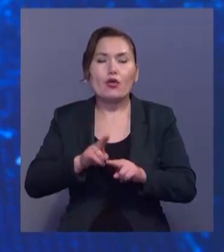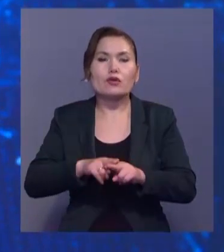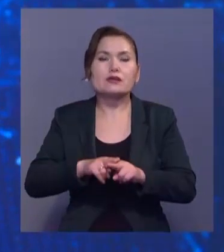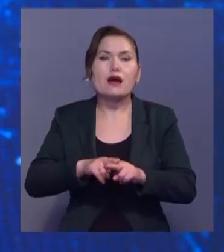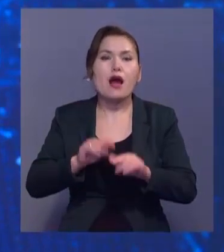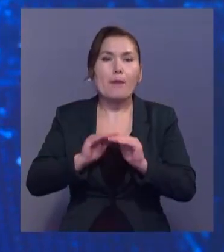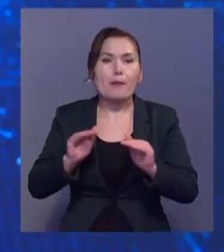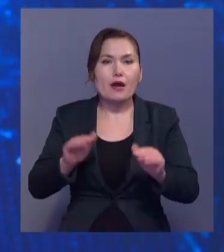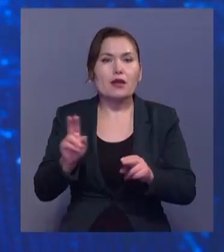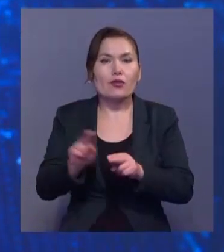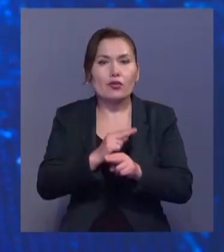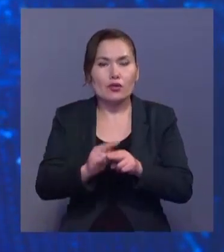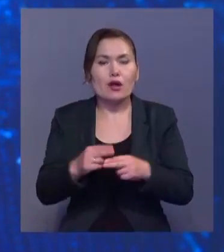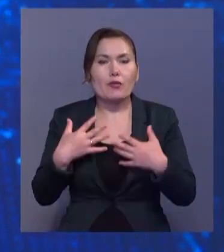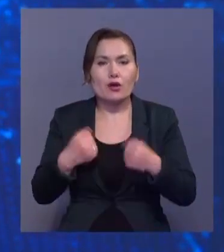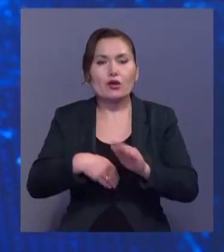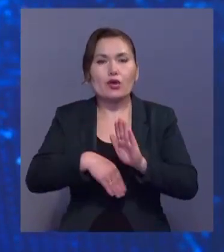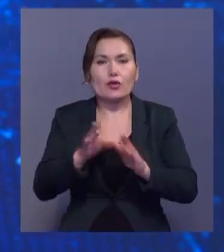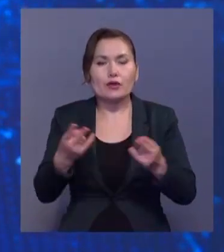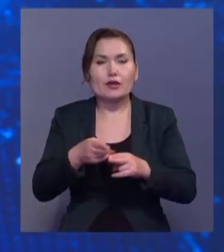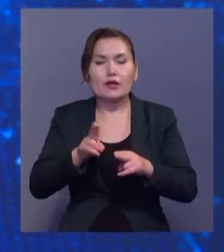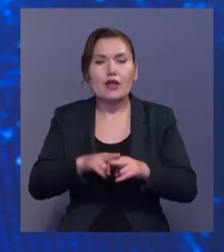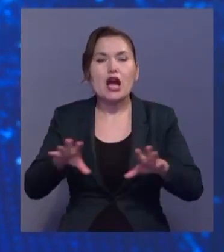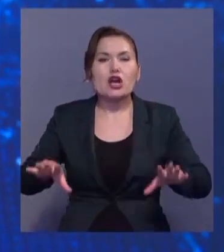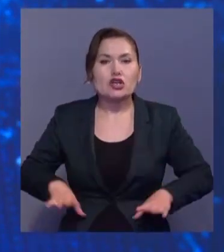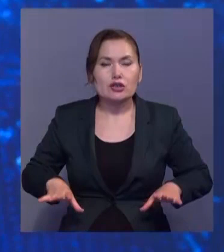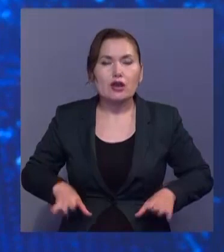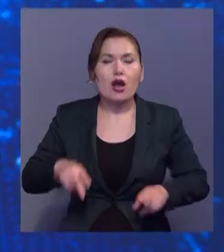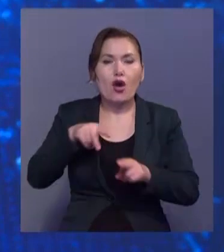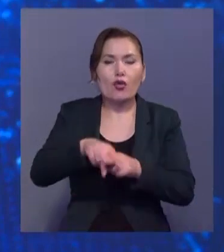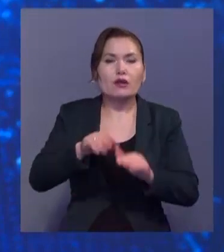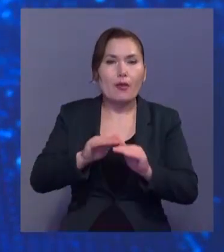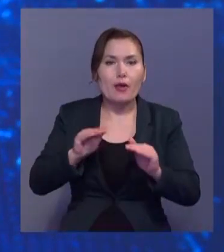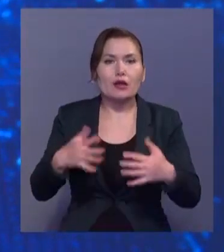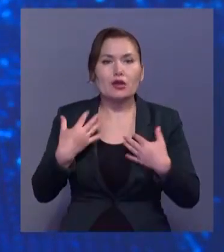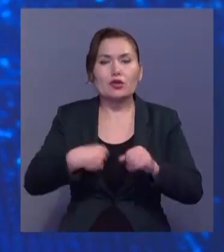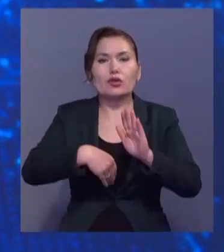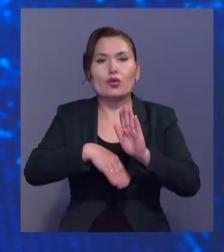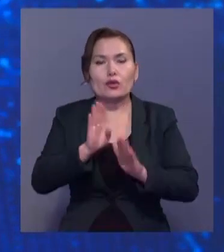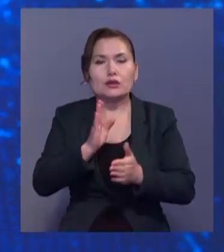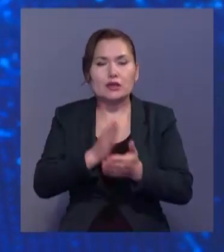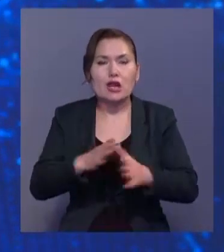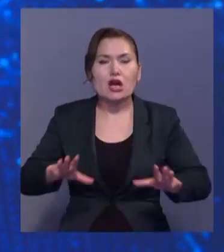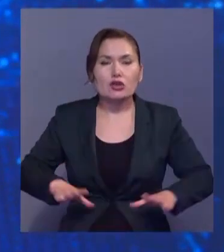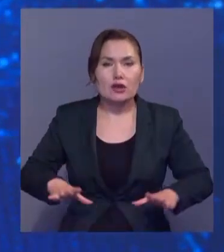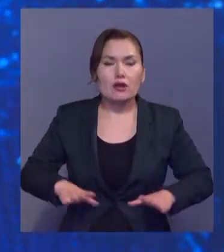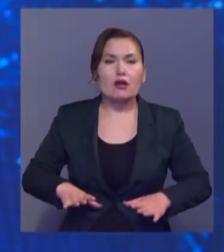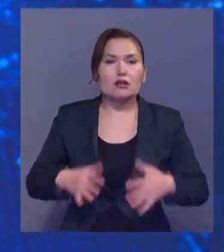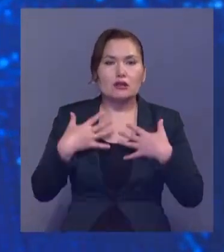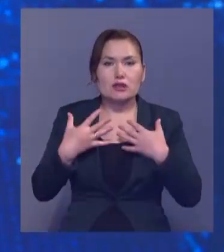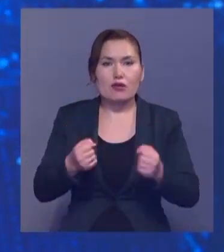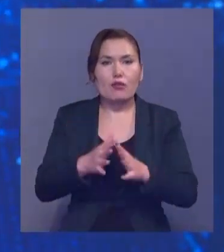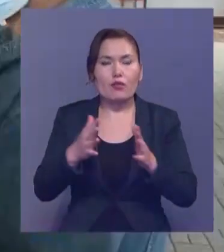ипотерапия курсынан өтуі қажет. Ал жылқының арқасында дертінен айыққан бірнеше жан енді ат спортынан жарысқа дайындалып